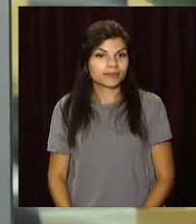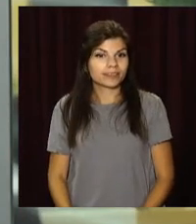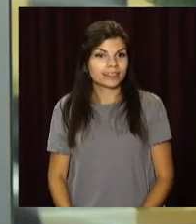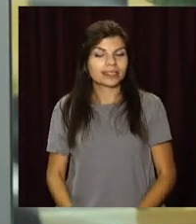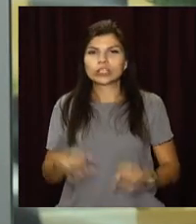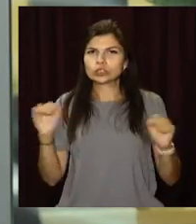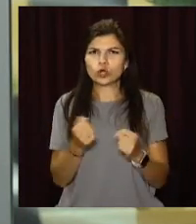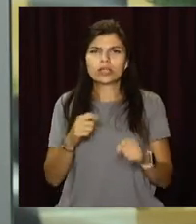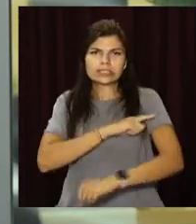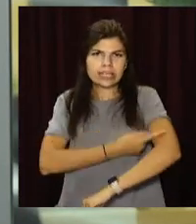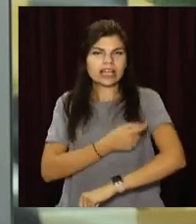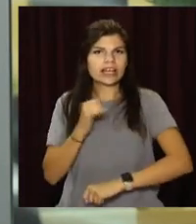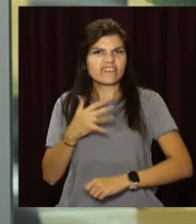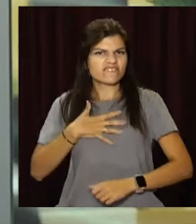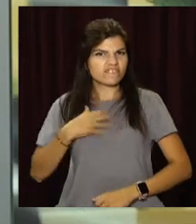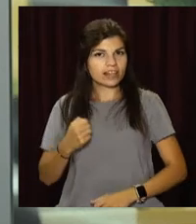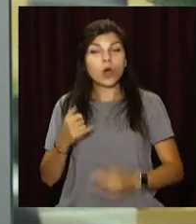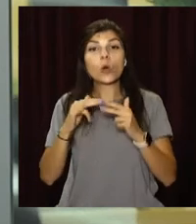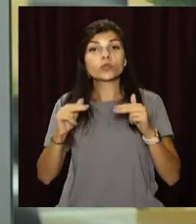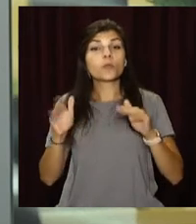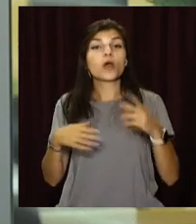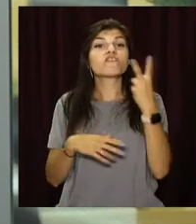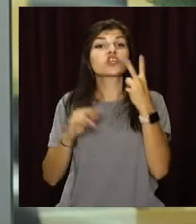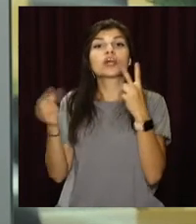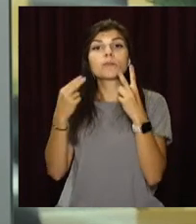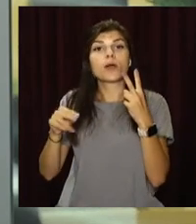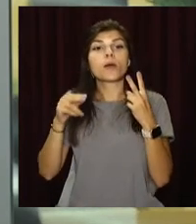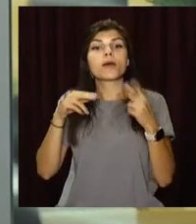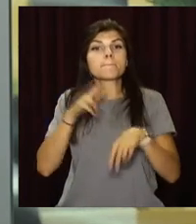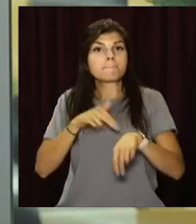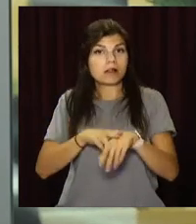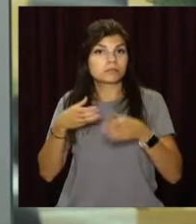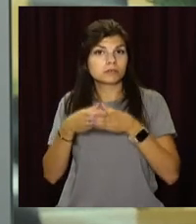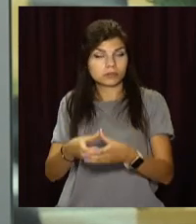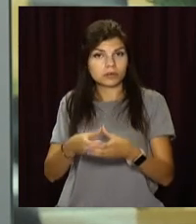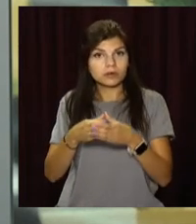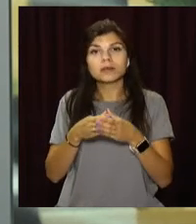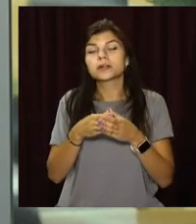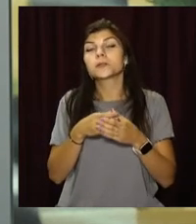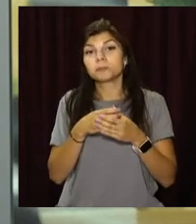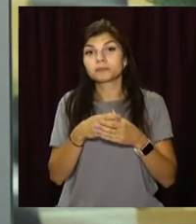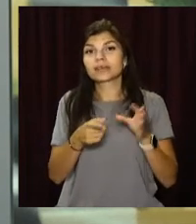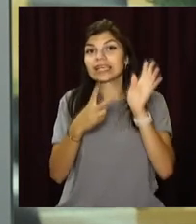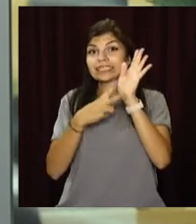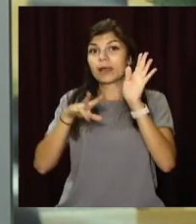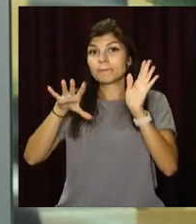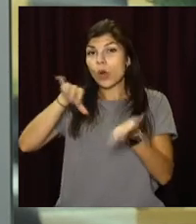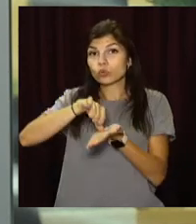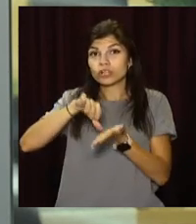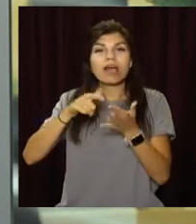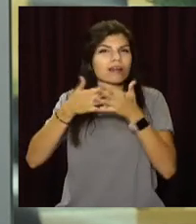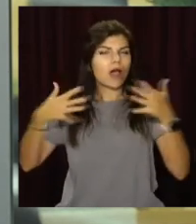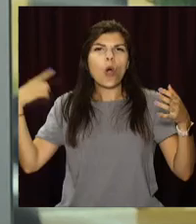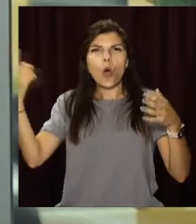Спритність, сила та витримка. У Дніпрі пройшов другий чемпіонат патрульної поліції зі стронгмену. 75 учасників з різних